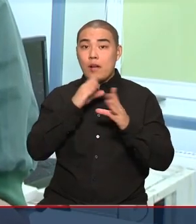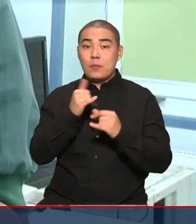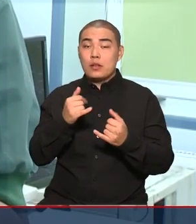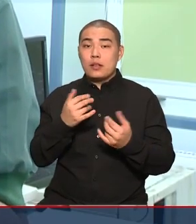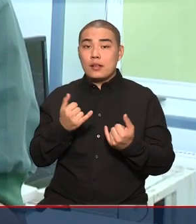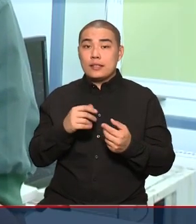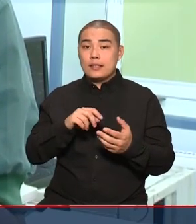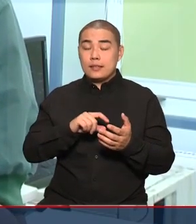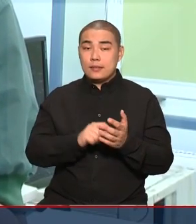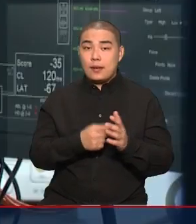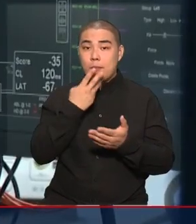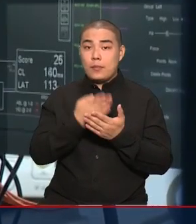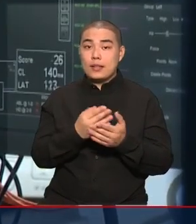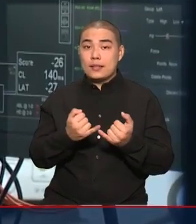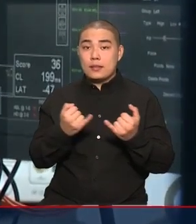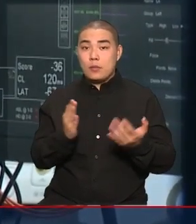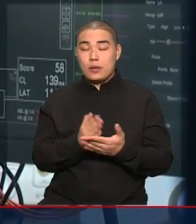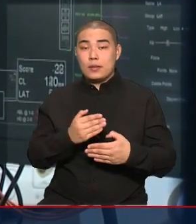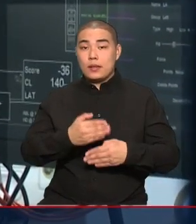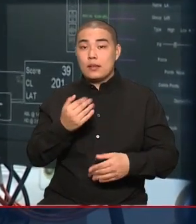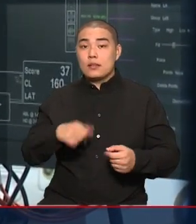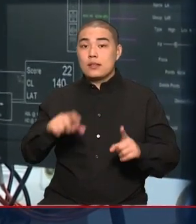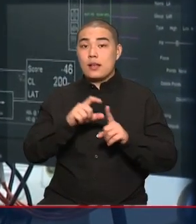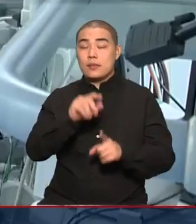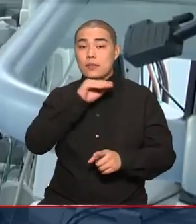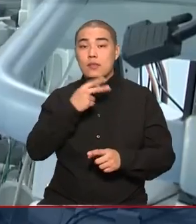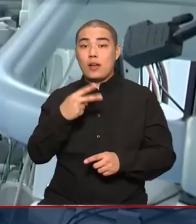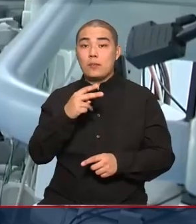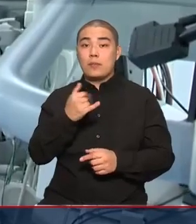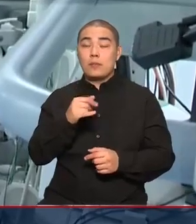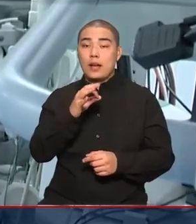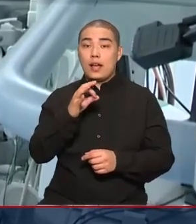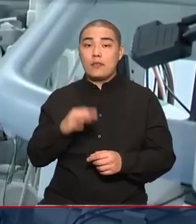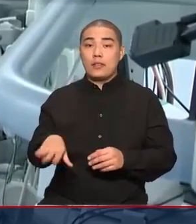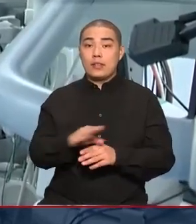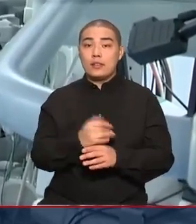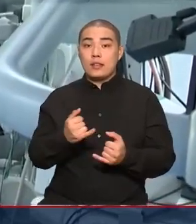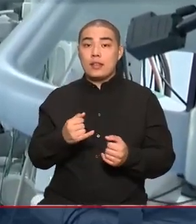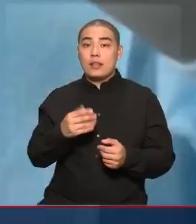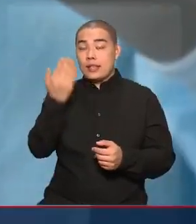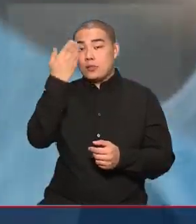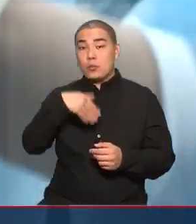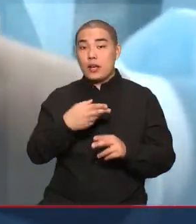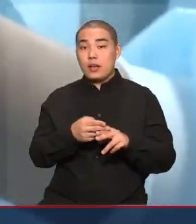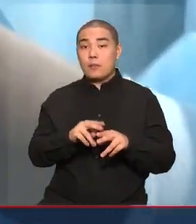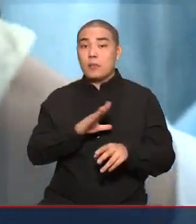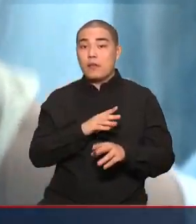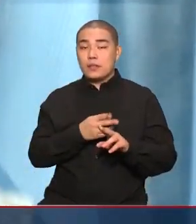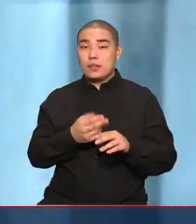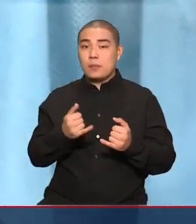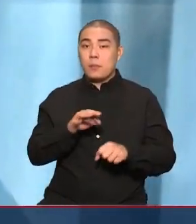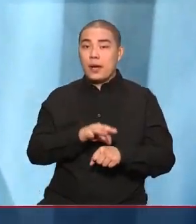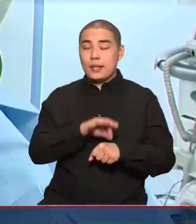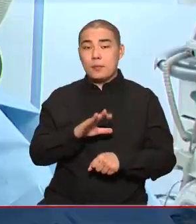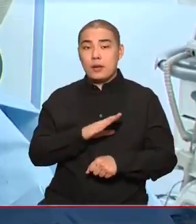прилегания к стенке сосуда. По словам специалистов, около 20% всех ишемических инсультов возникают вследствие этой коварной